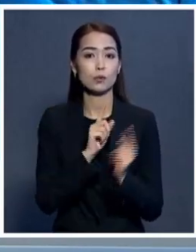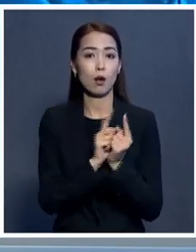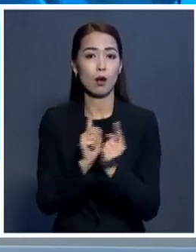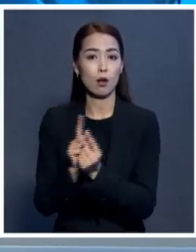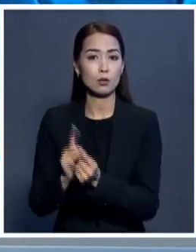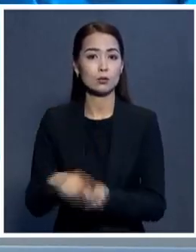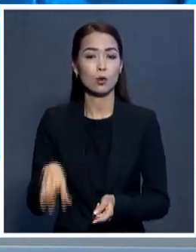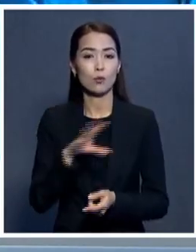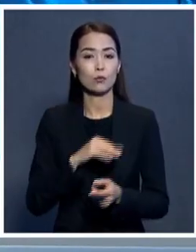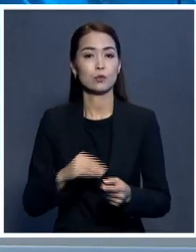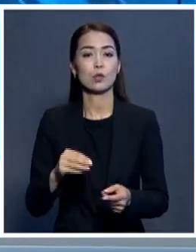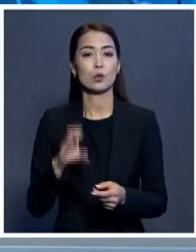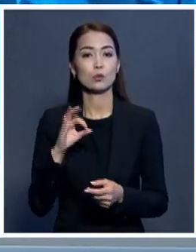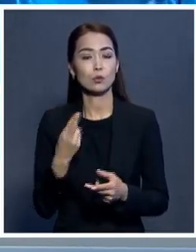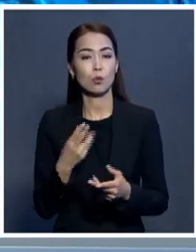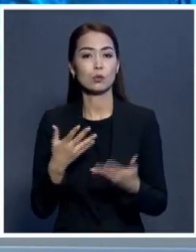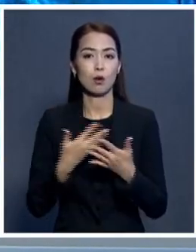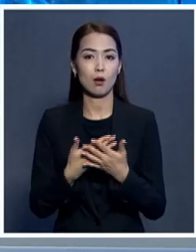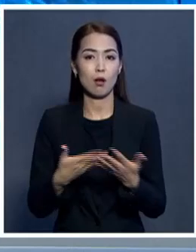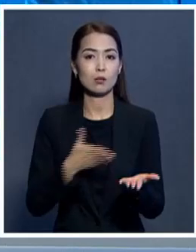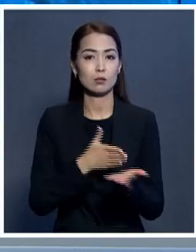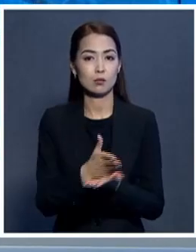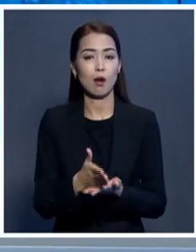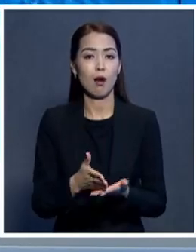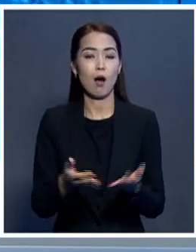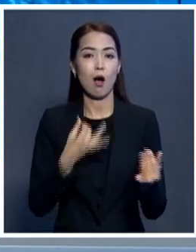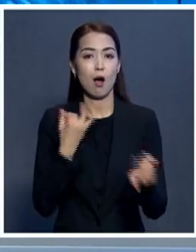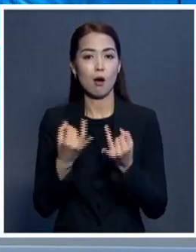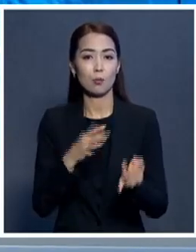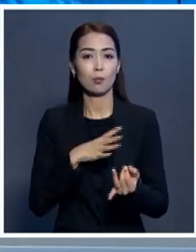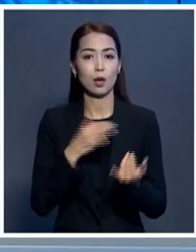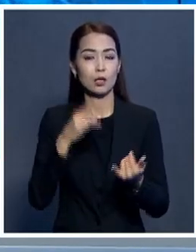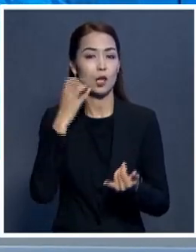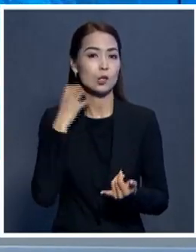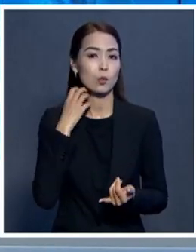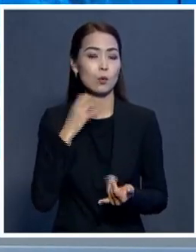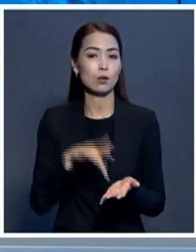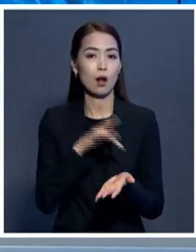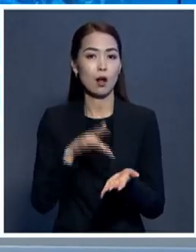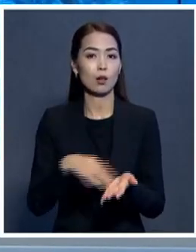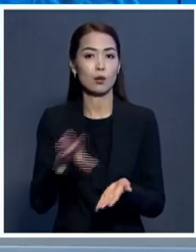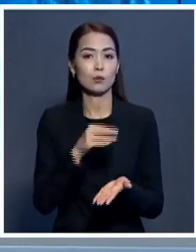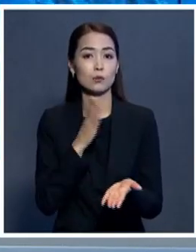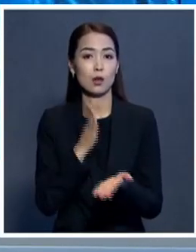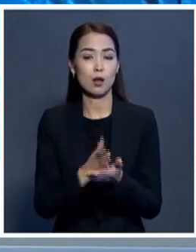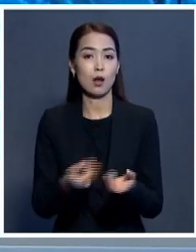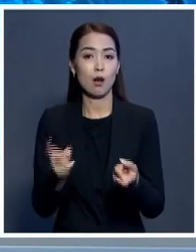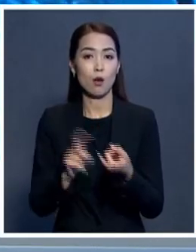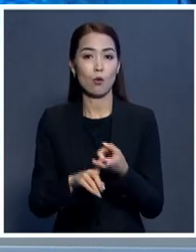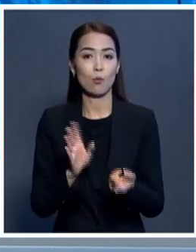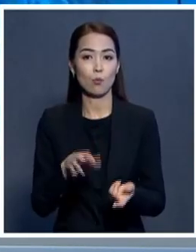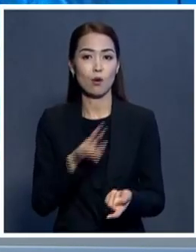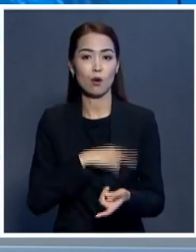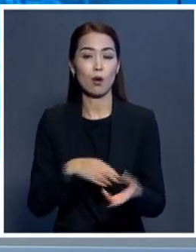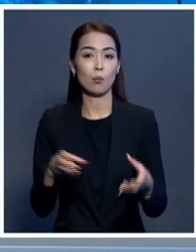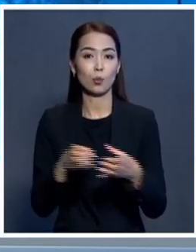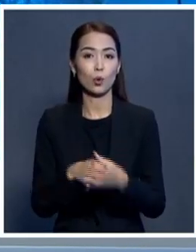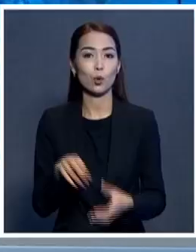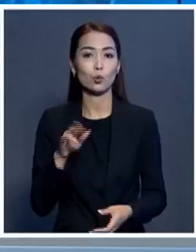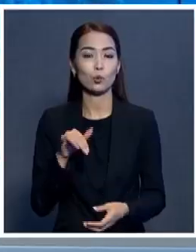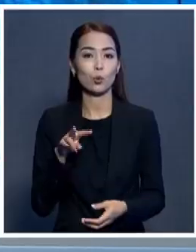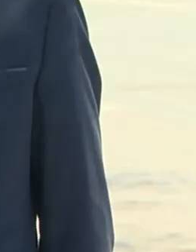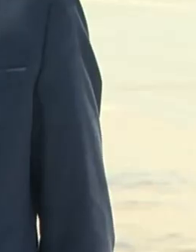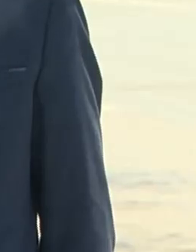және әлеуметтік нысанды аралайды. Қазір Қызылорда қаласынан бізбен тікелей байланысқа шығуға әріптесім Дулат Абибуллаев дайын